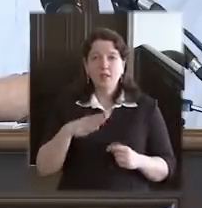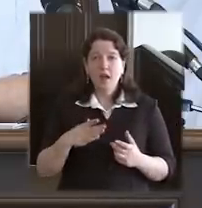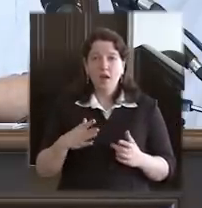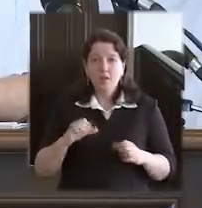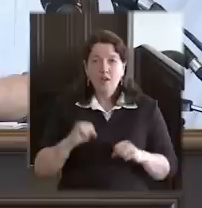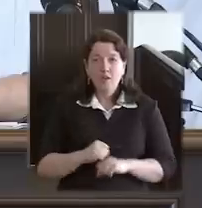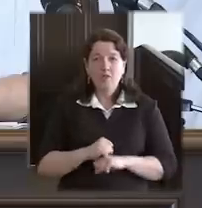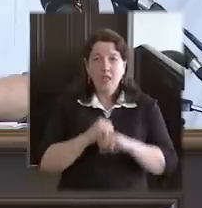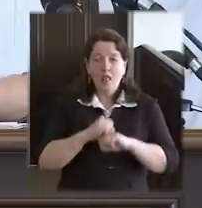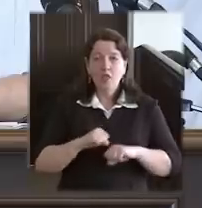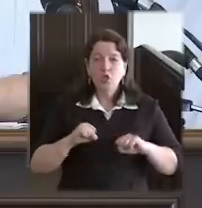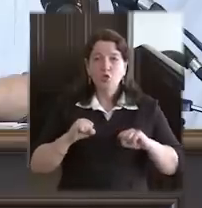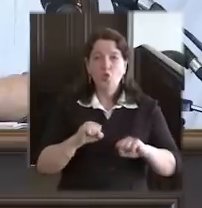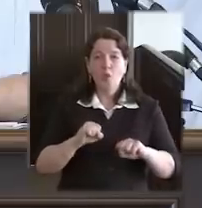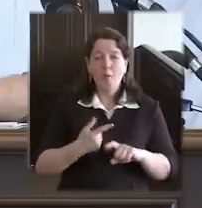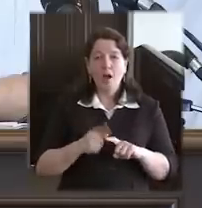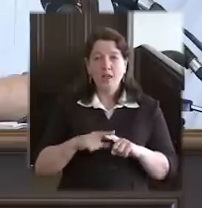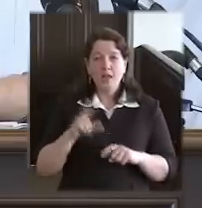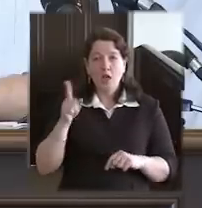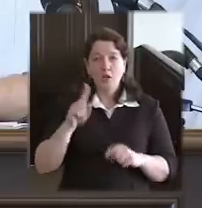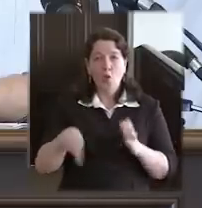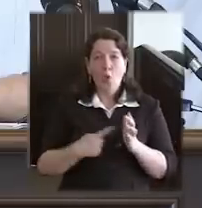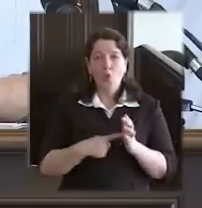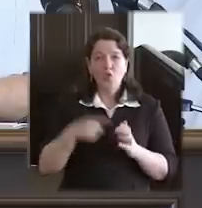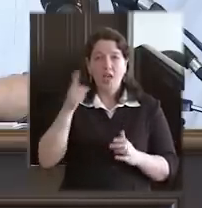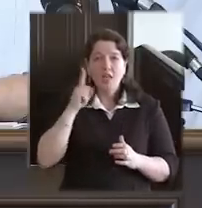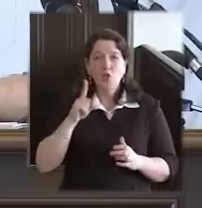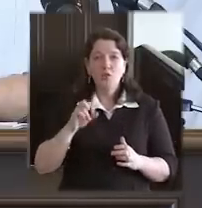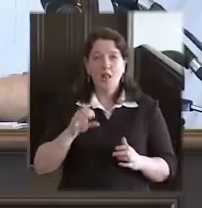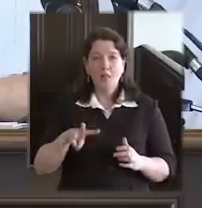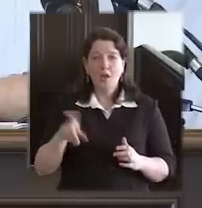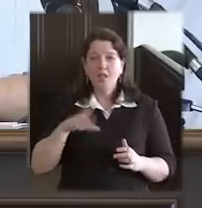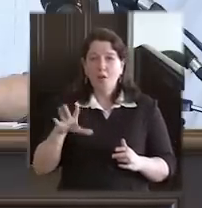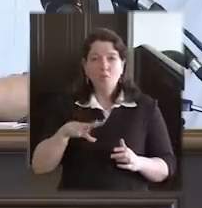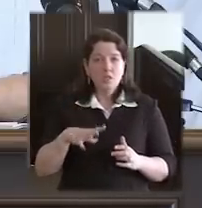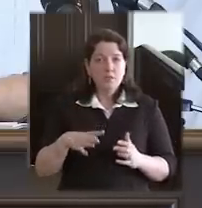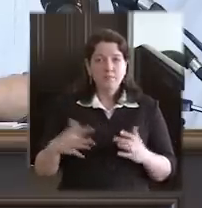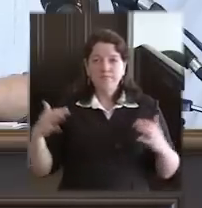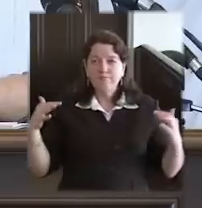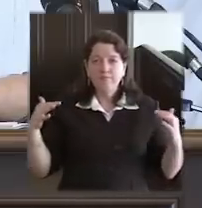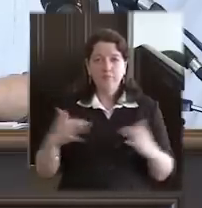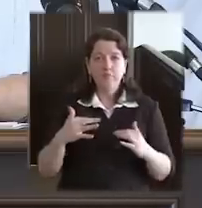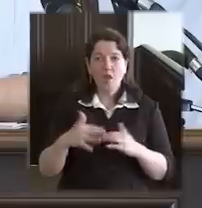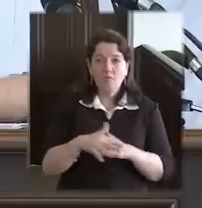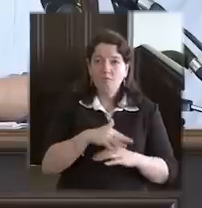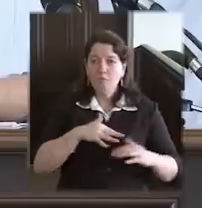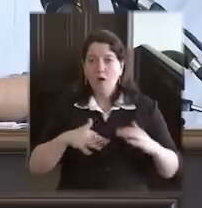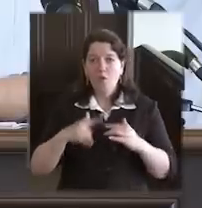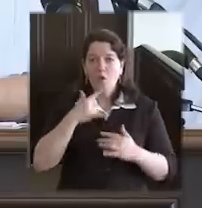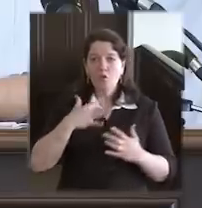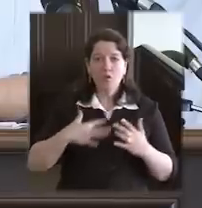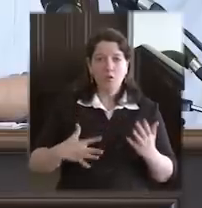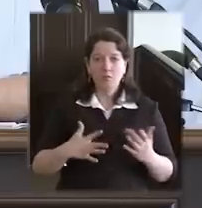Когда взяли, наконец, штурмом Иерусалим, то представляете, какое было побоище. А в Иерусалиме что